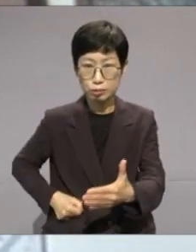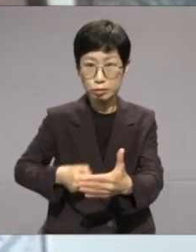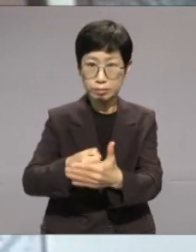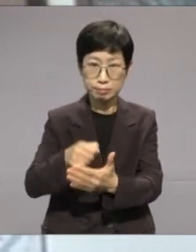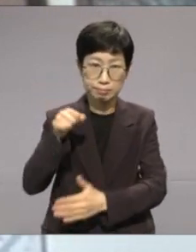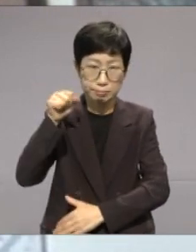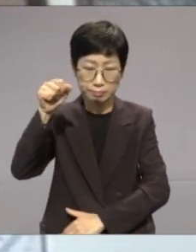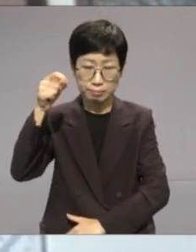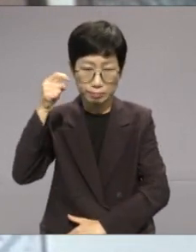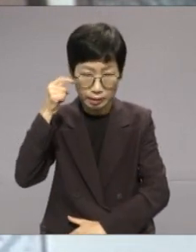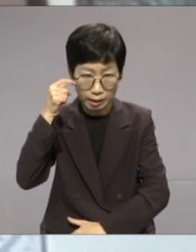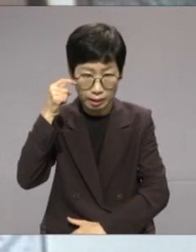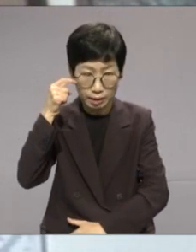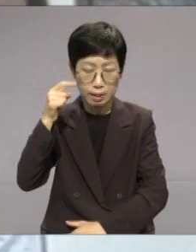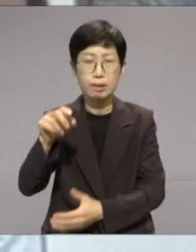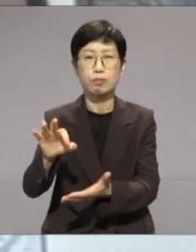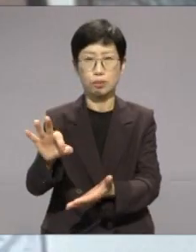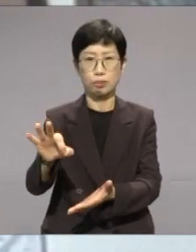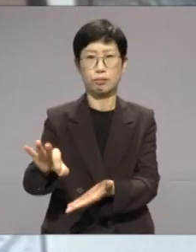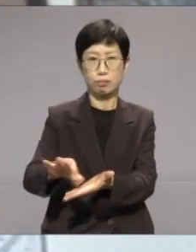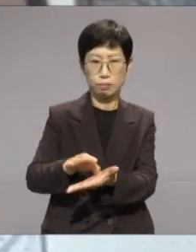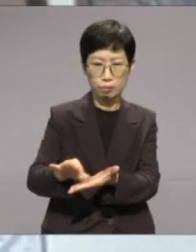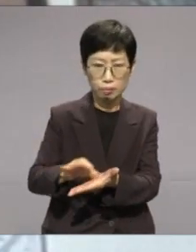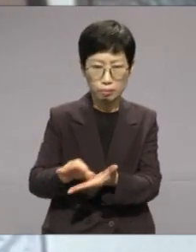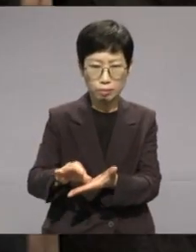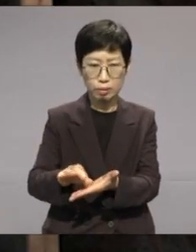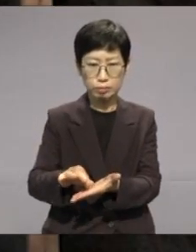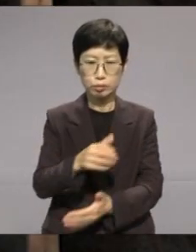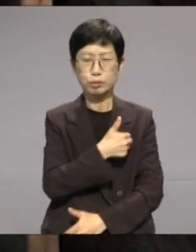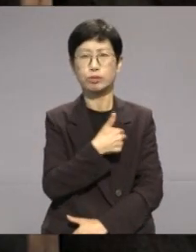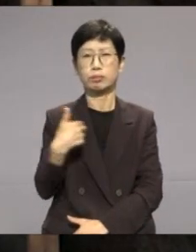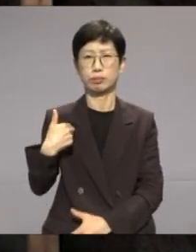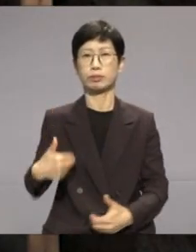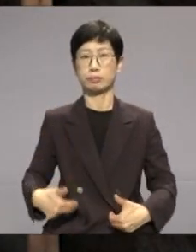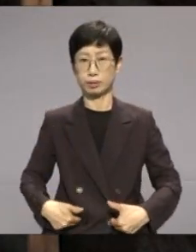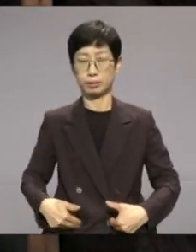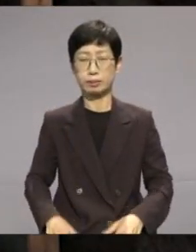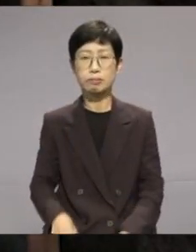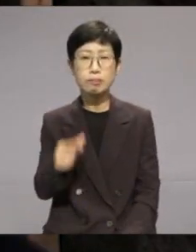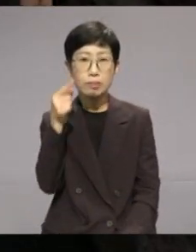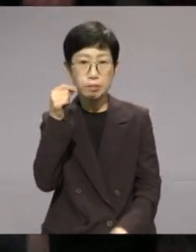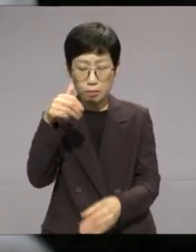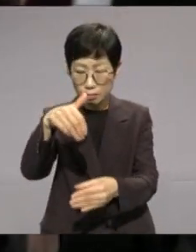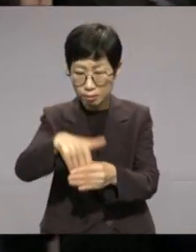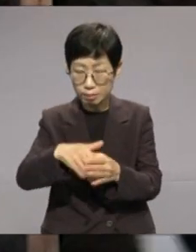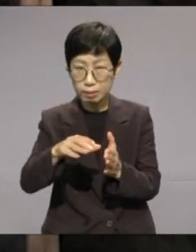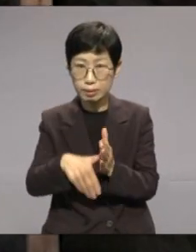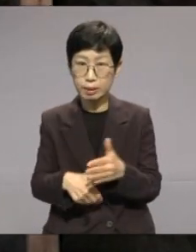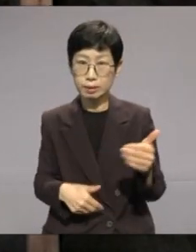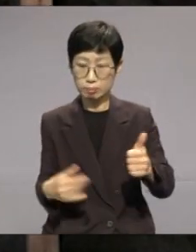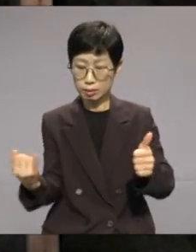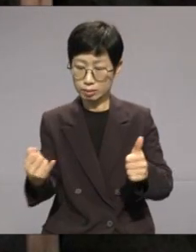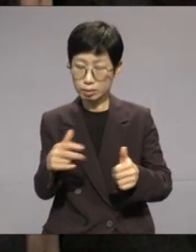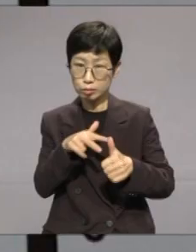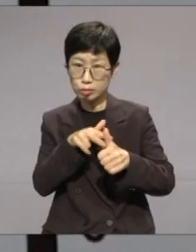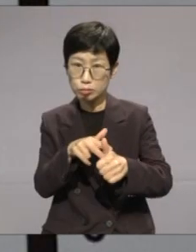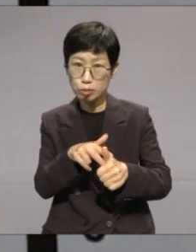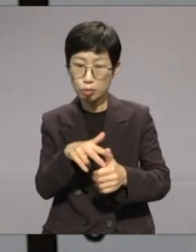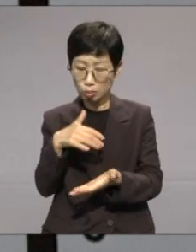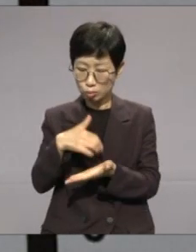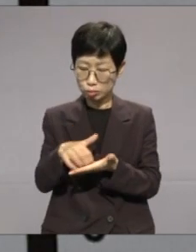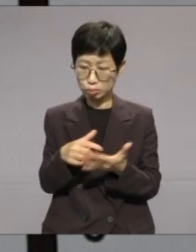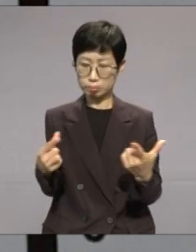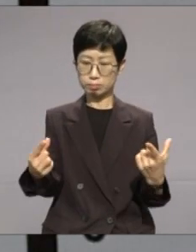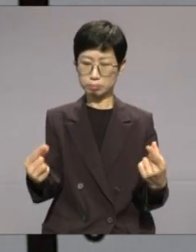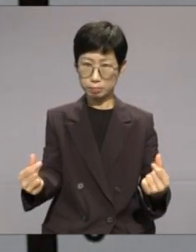Financially, economically, to decide to run for office. 일본에는 선거에서 남녀 후보자를 동수에